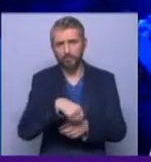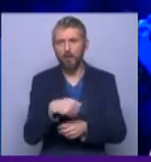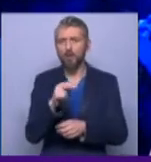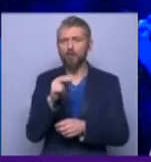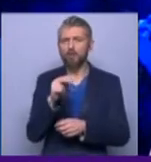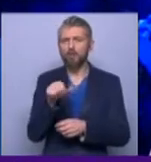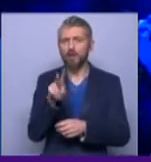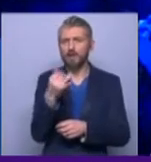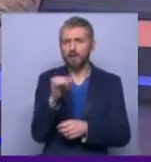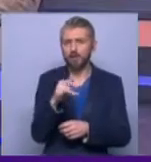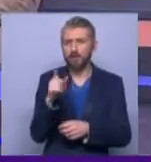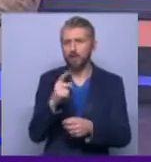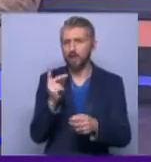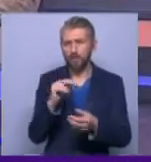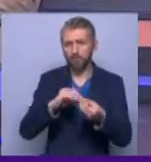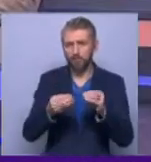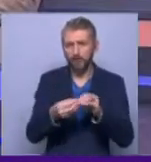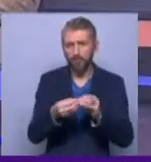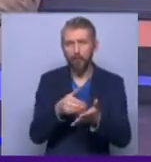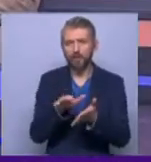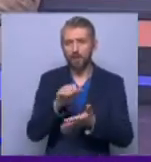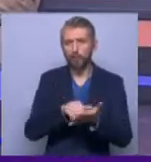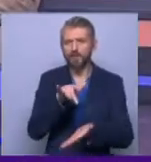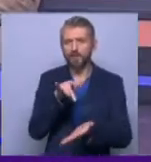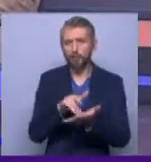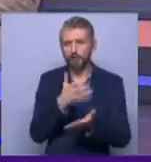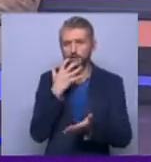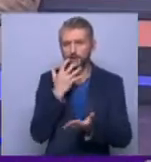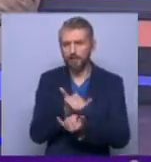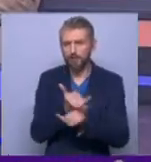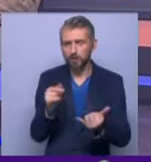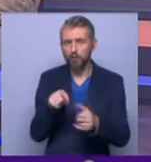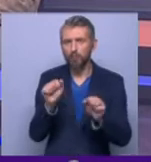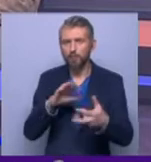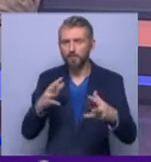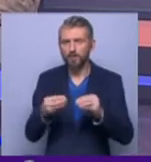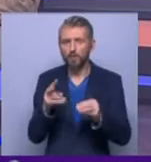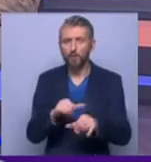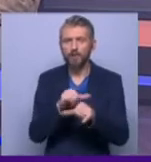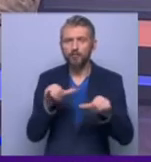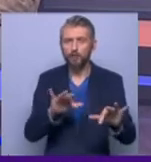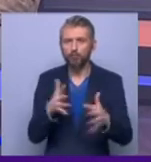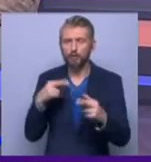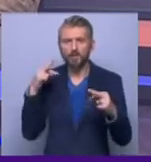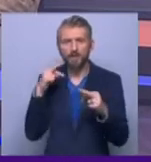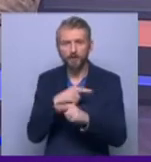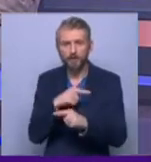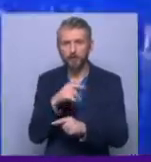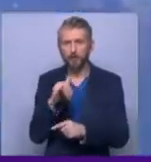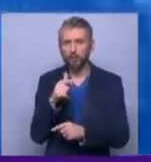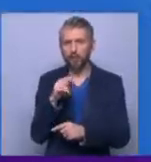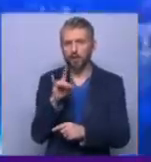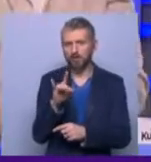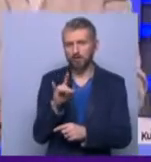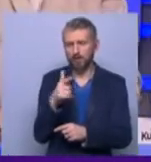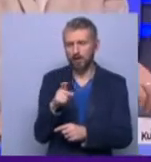газ, це вторая проблема, кстати, от відказ від централізованого теплоснабження, він може привести к увеличению случаев отравления угарним газом.